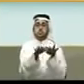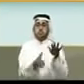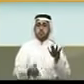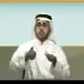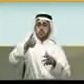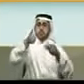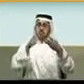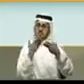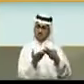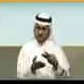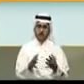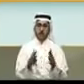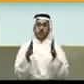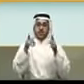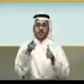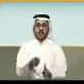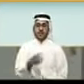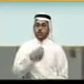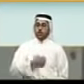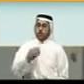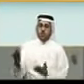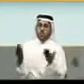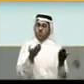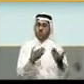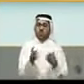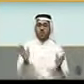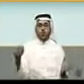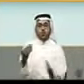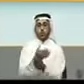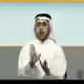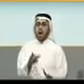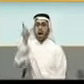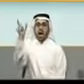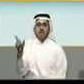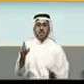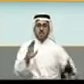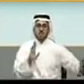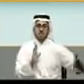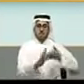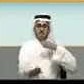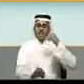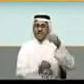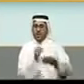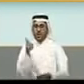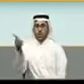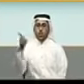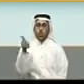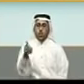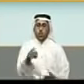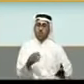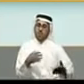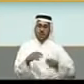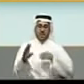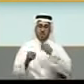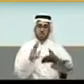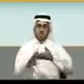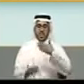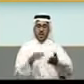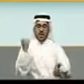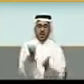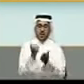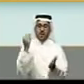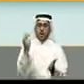الشامل تمكن المواطنين والمقيمين من تفويض أي شخص لإجراء أي خدمة للتابعين أو المقيمين التابعين